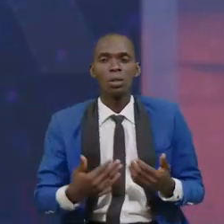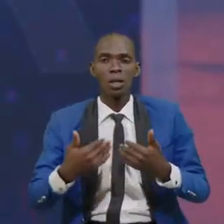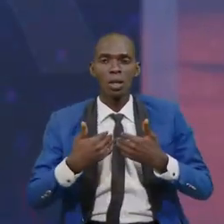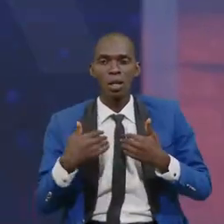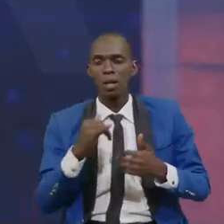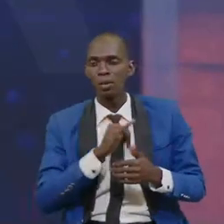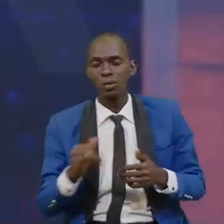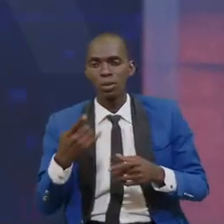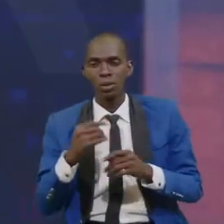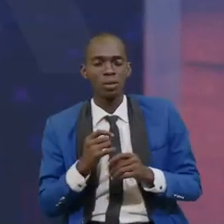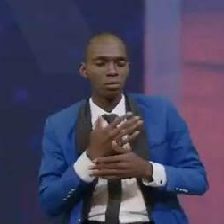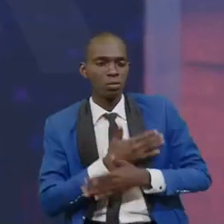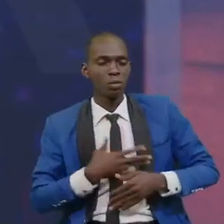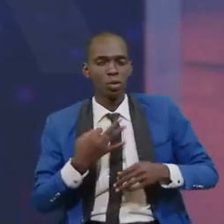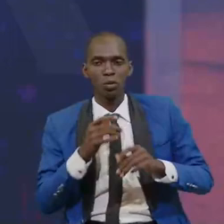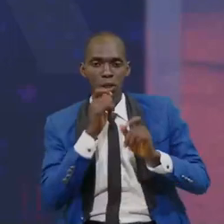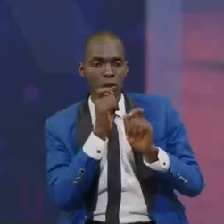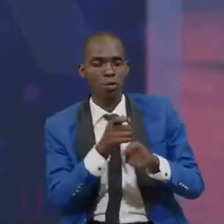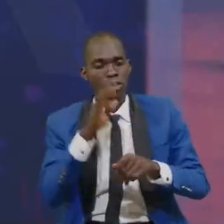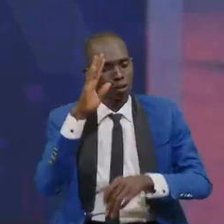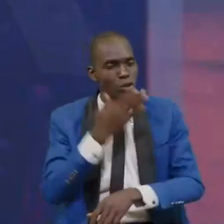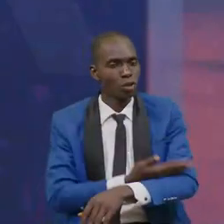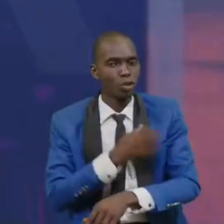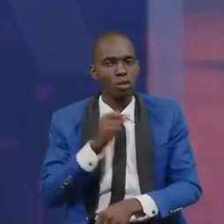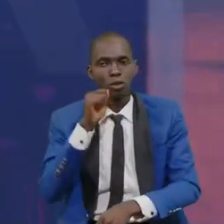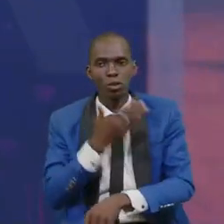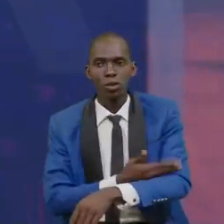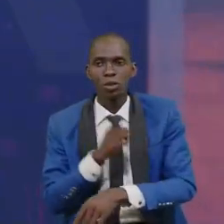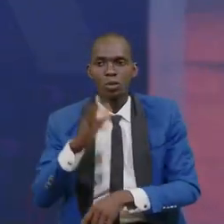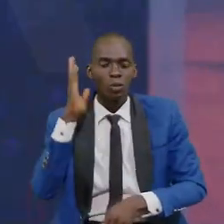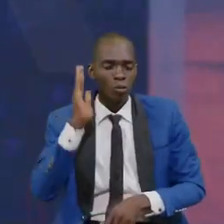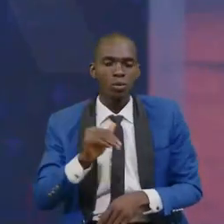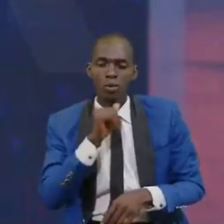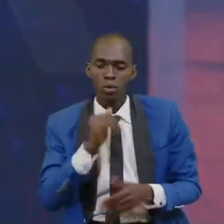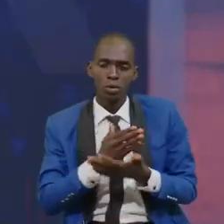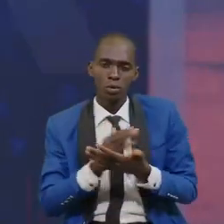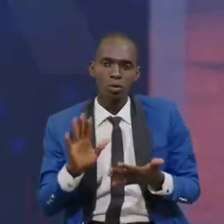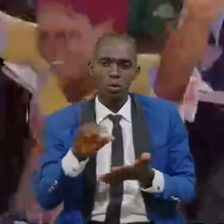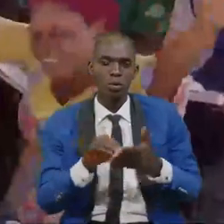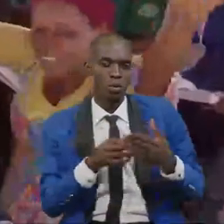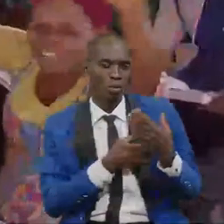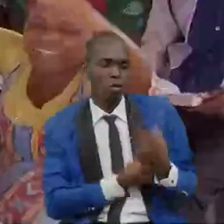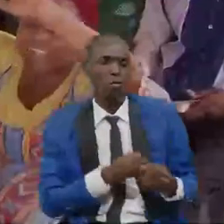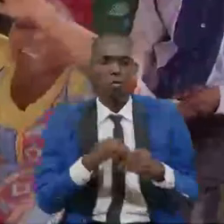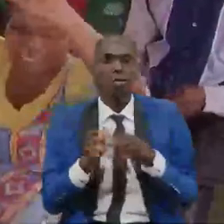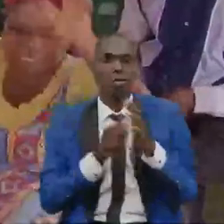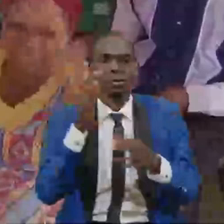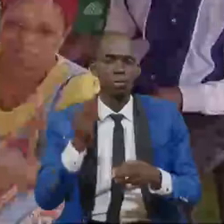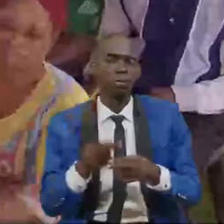la récompense, la rémunération, les fils et les filles. N'abandonnez pas votre assurance.